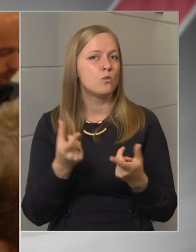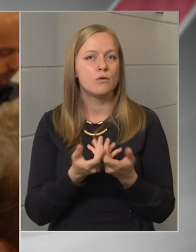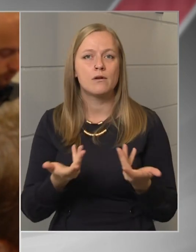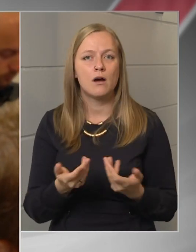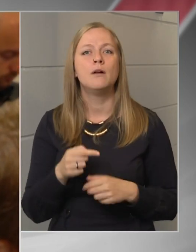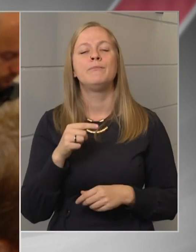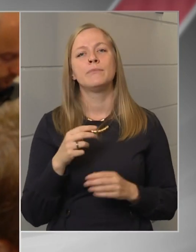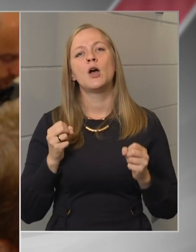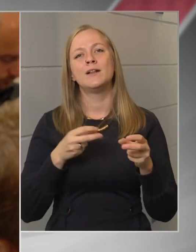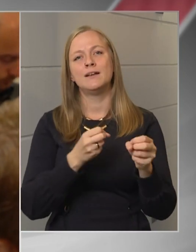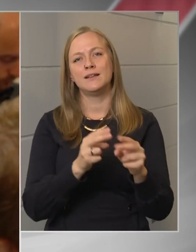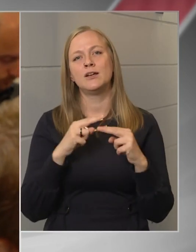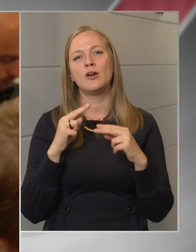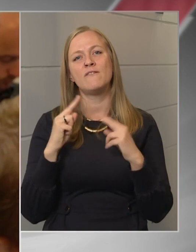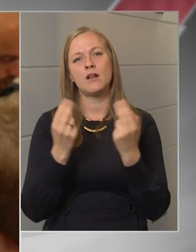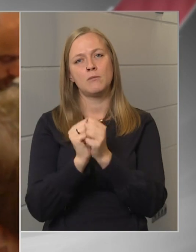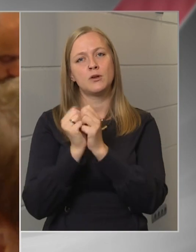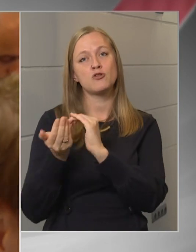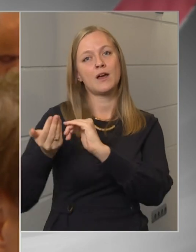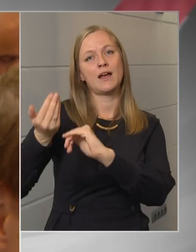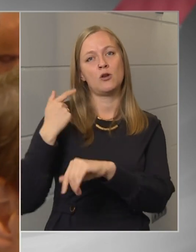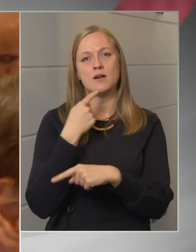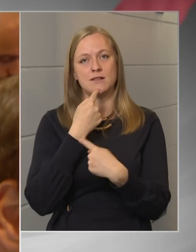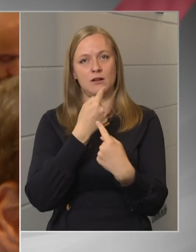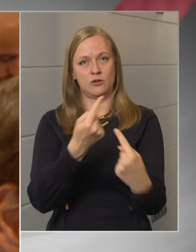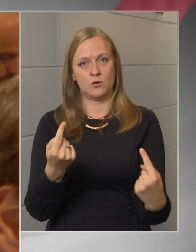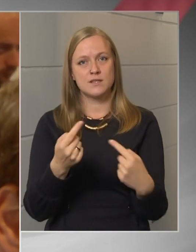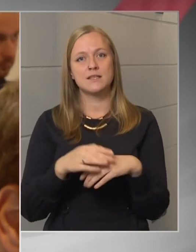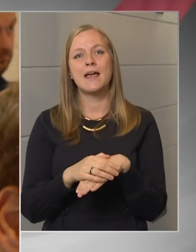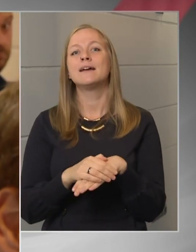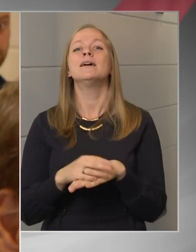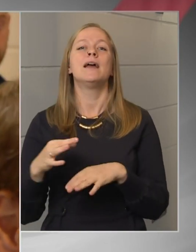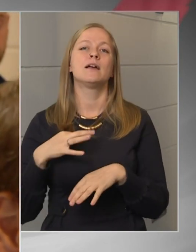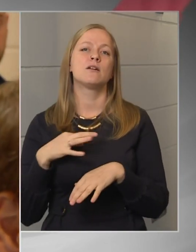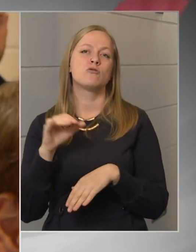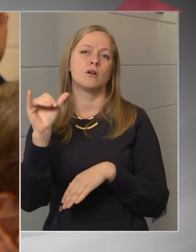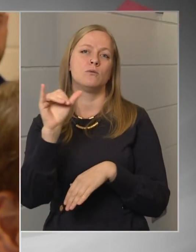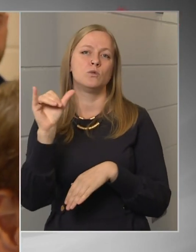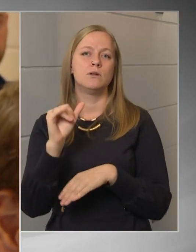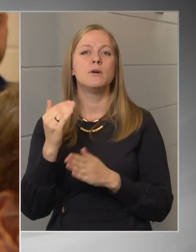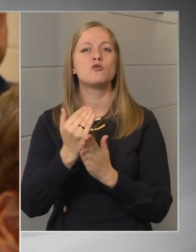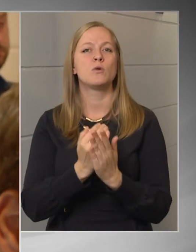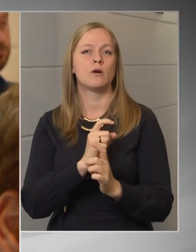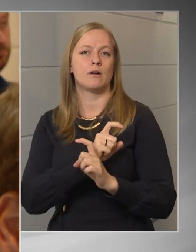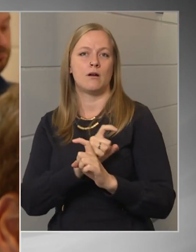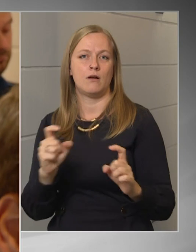hiszen az atlétikai VB előtt azt nyilatkozták, hogy az Egészséges Budapest programért